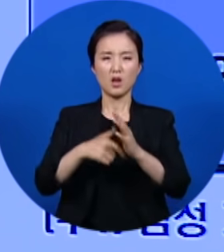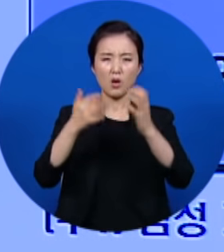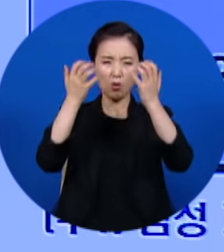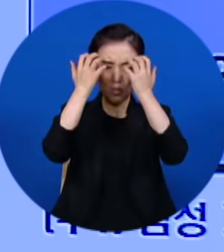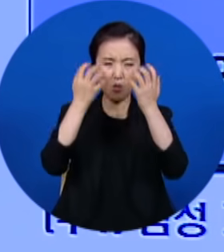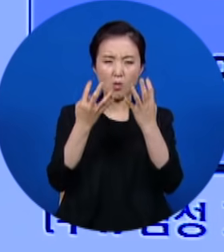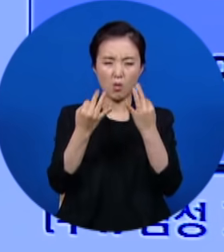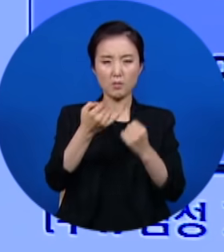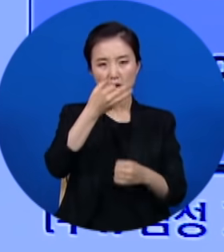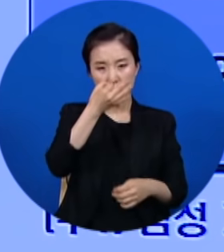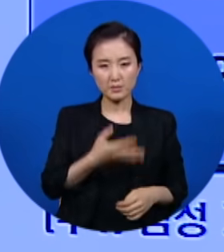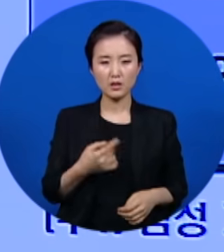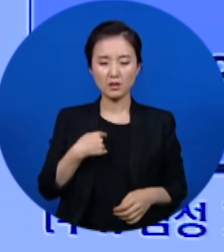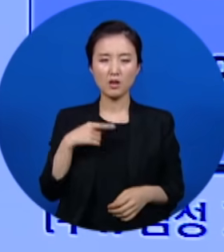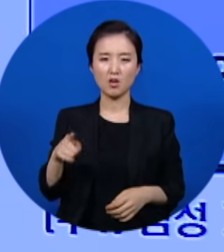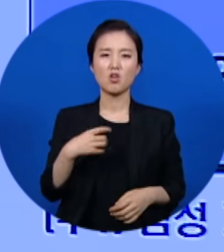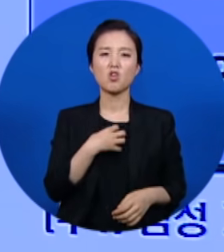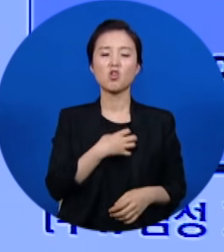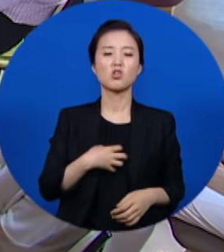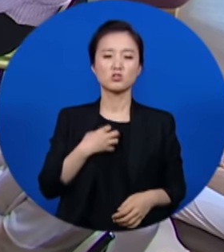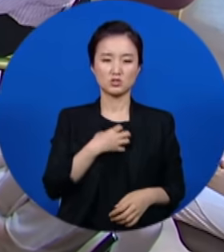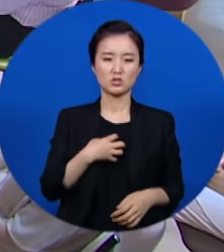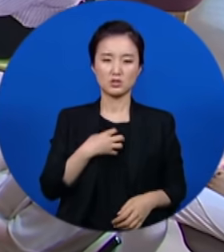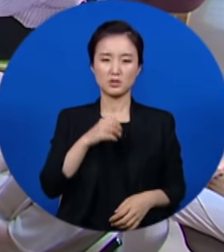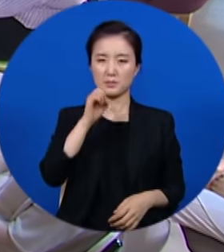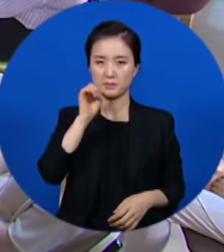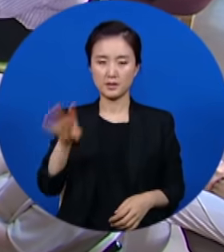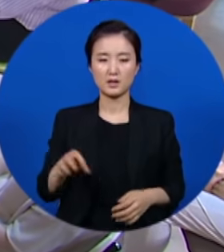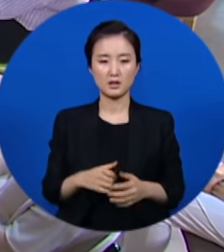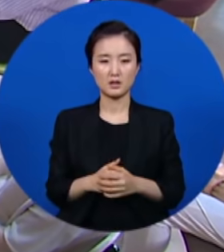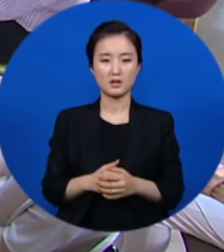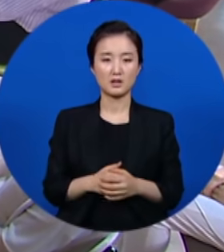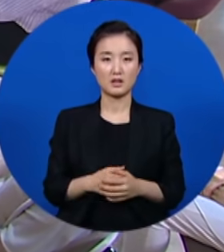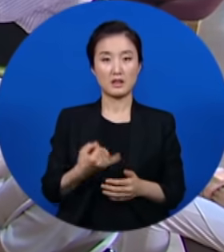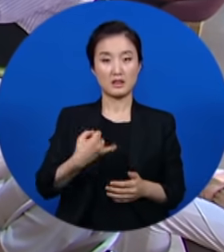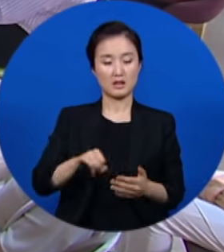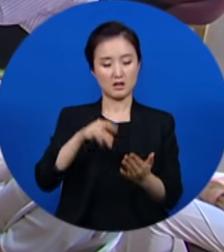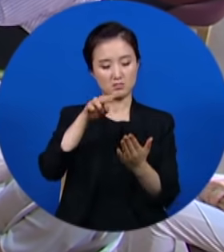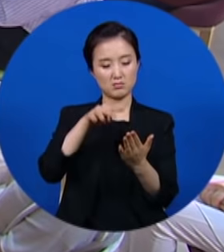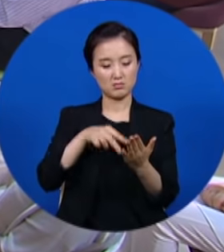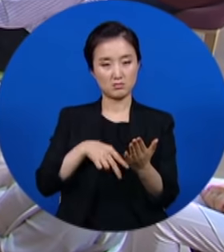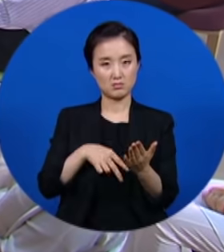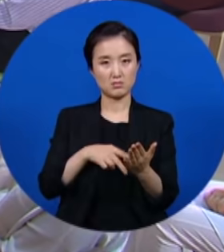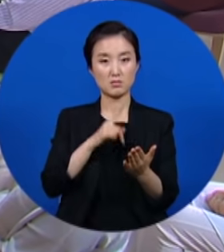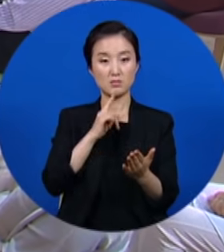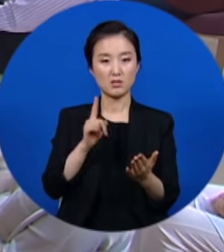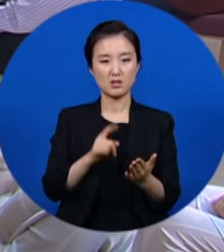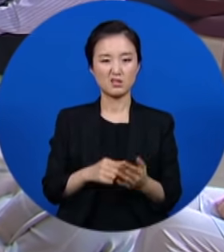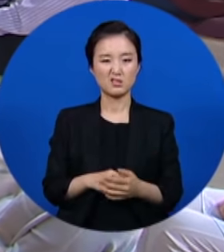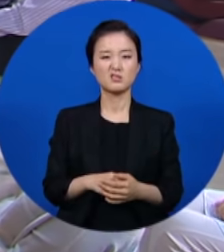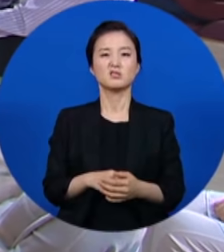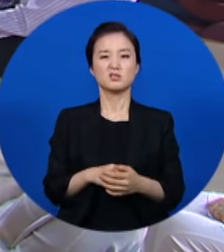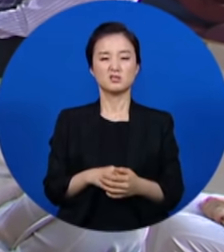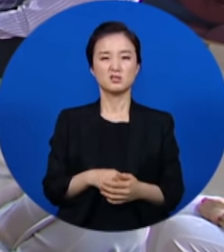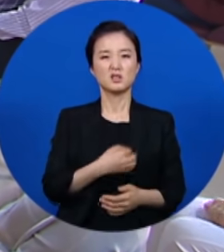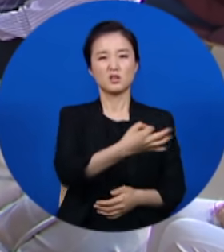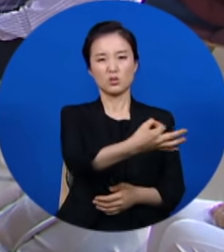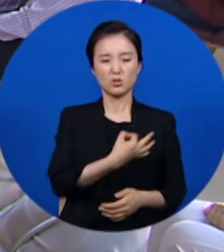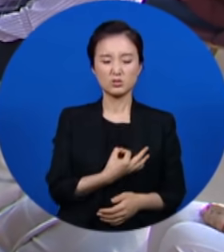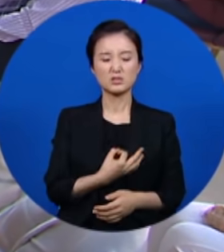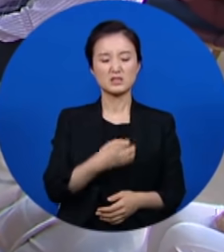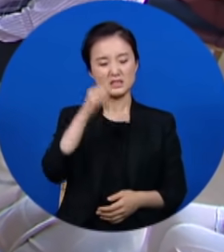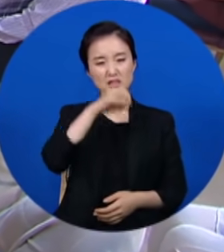하지말까 이게 내가 걱정이야 제 딸이 속으로 읽으면서 바라 볼 까요 노인네가 좀 2 암 편하게 주지 뭘 그걸